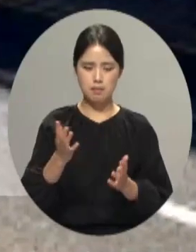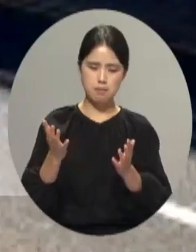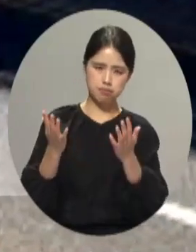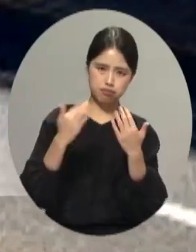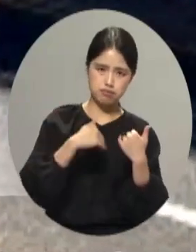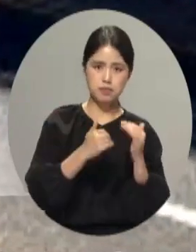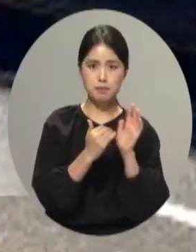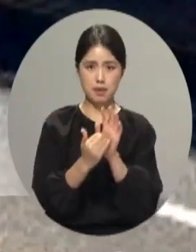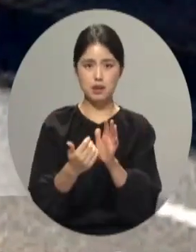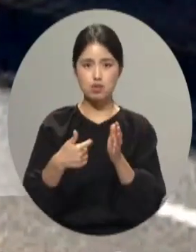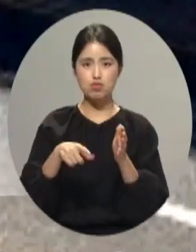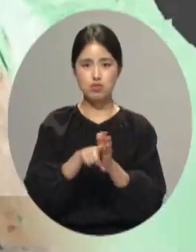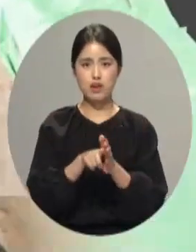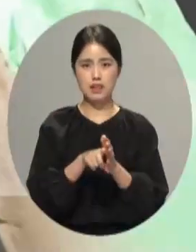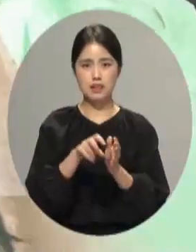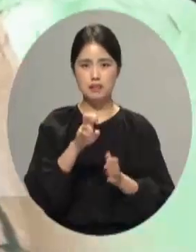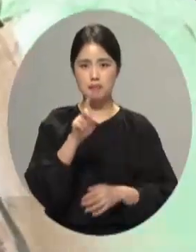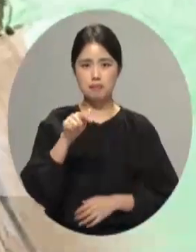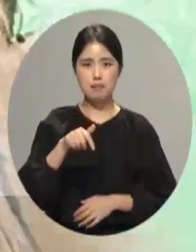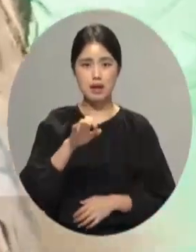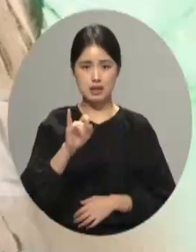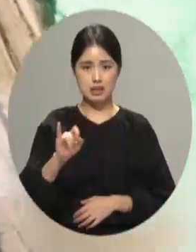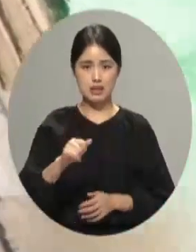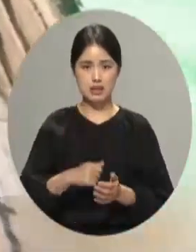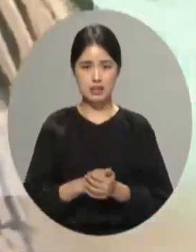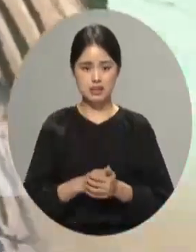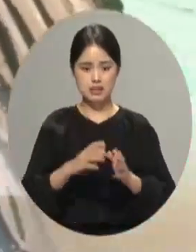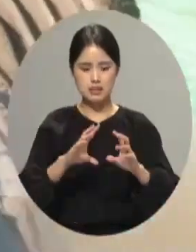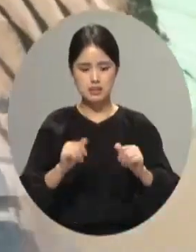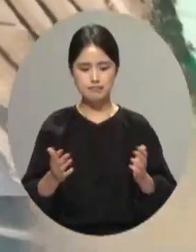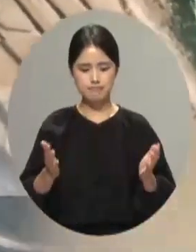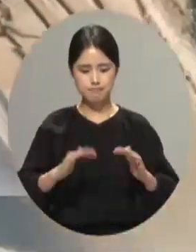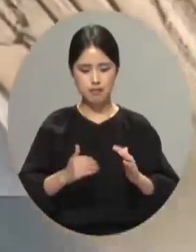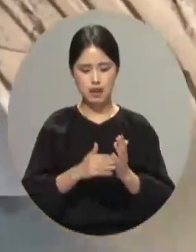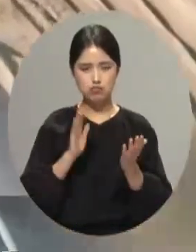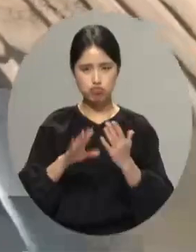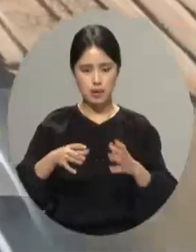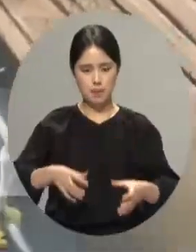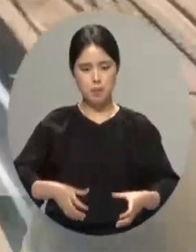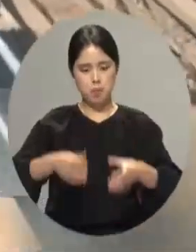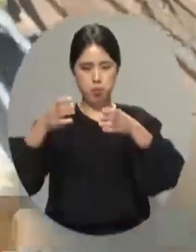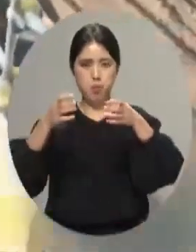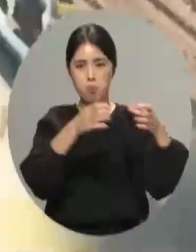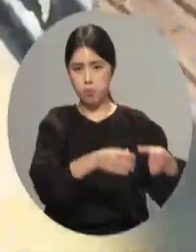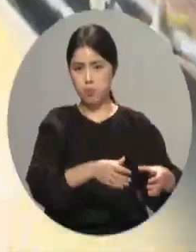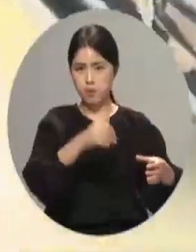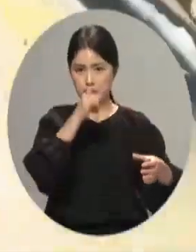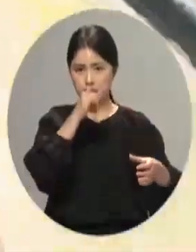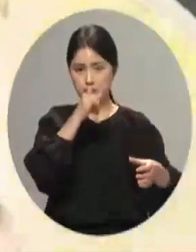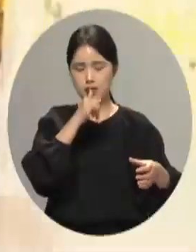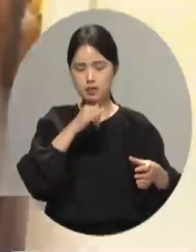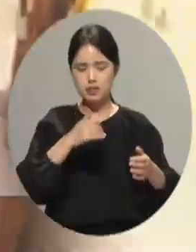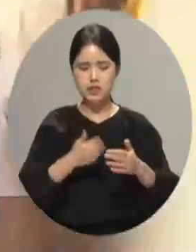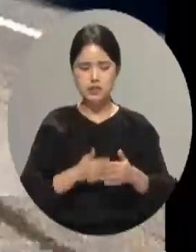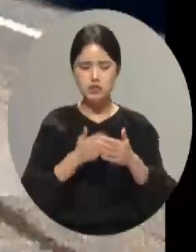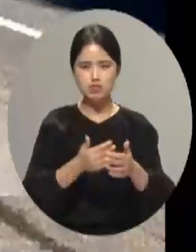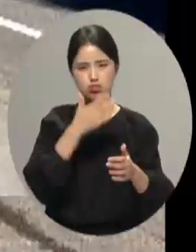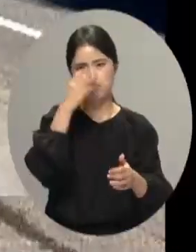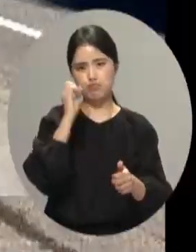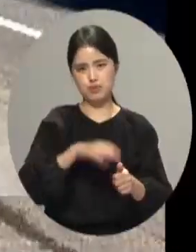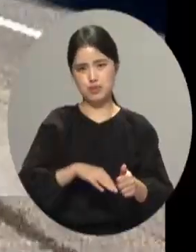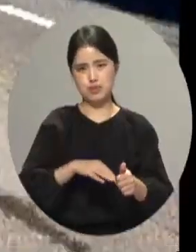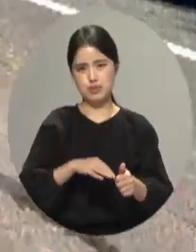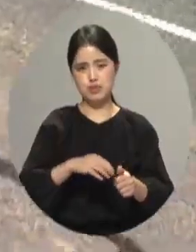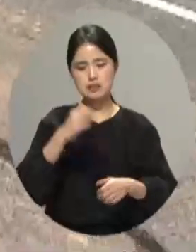막기 위한 흙막이입니다. 흙을 다시 메운 뒤 흙막이를 뽑아야 한다는 공사 시방서의 시공 순서도 무시한 채